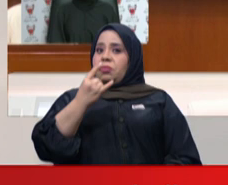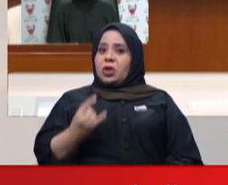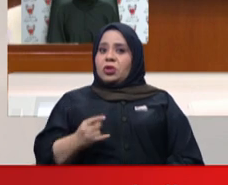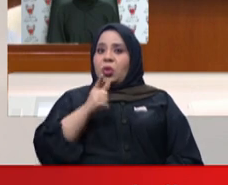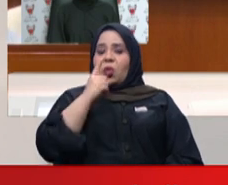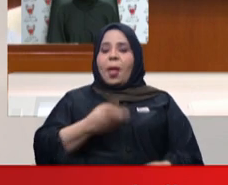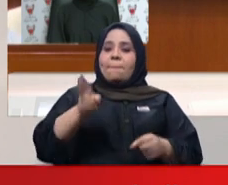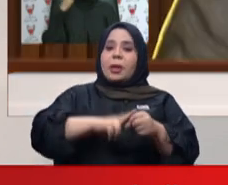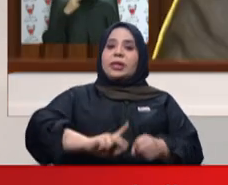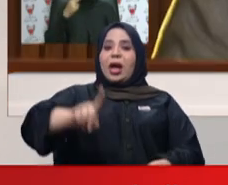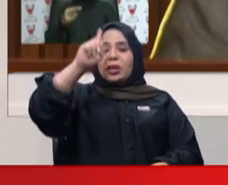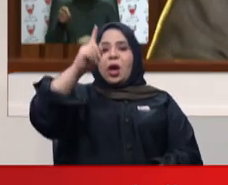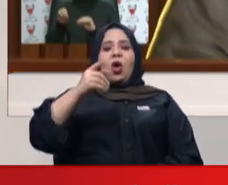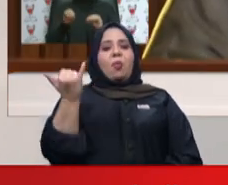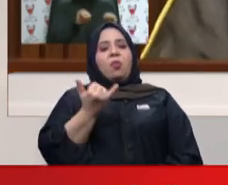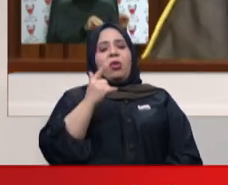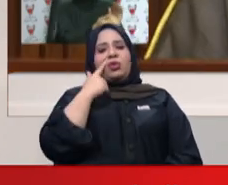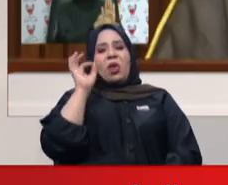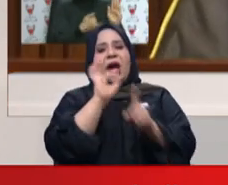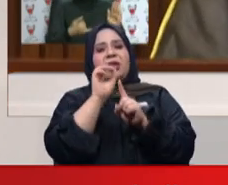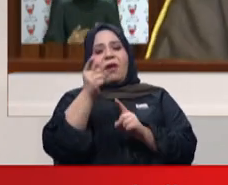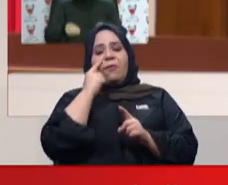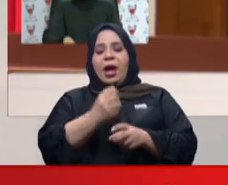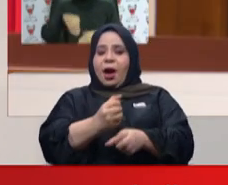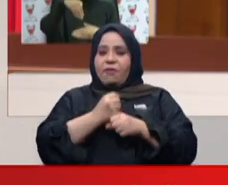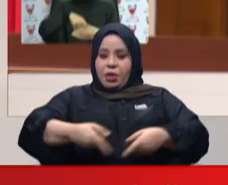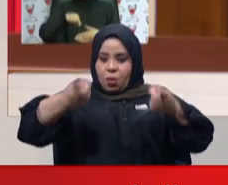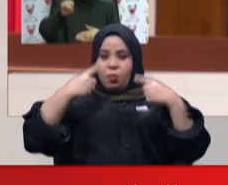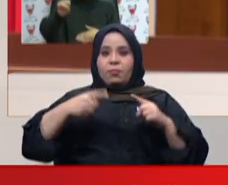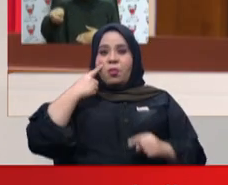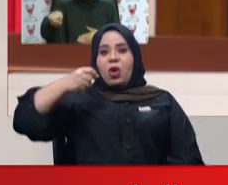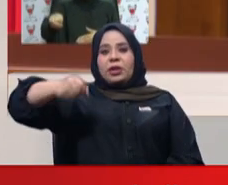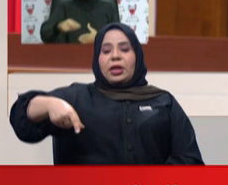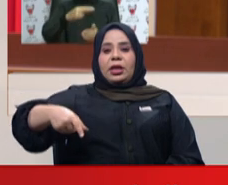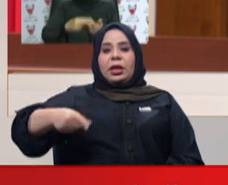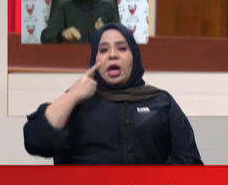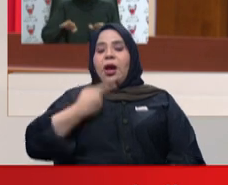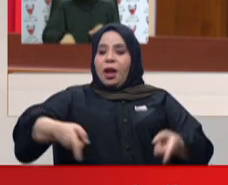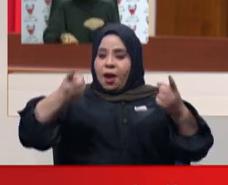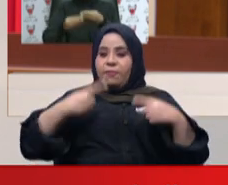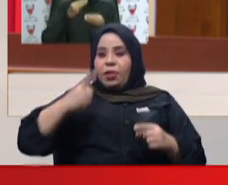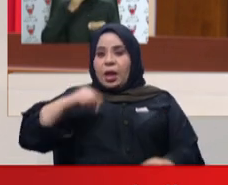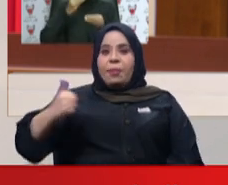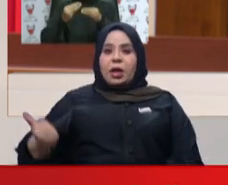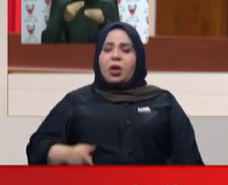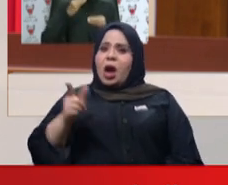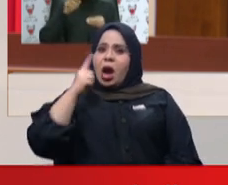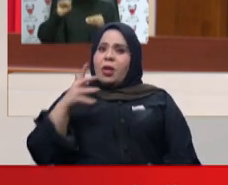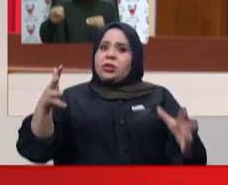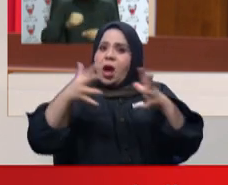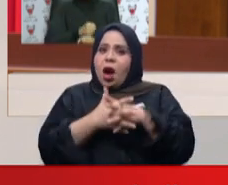سبحانه وتعالى سلامة المواطنين وسلامة الوطن من هذا الوقت. نعم. وهذا التكاتف وهذه